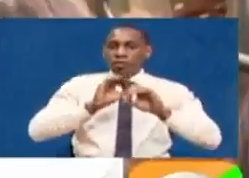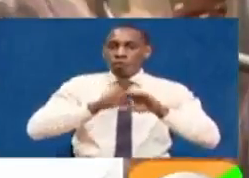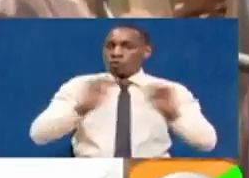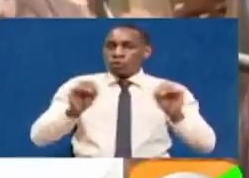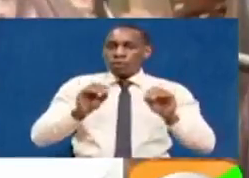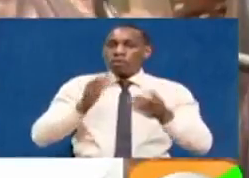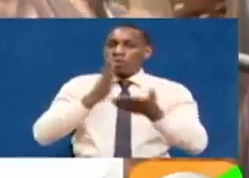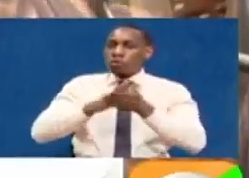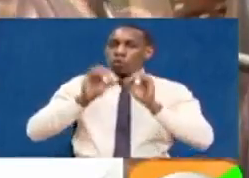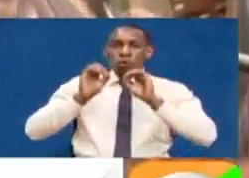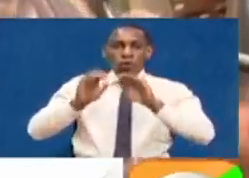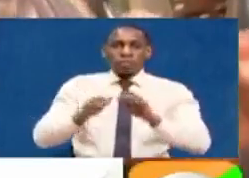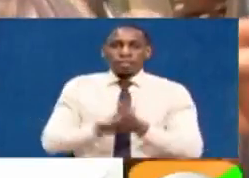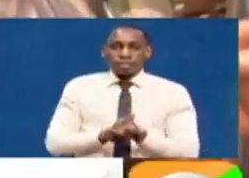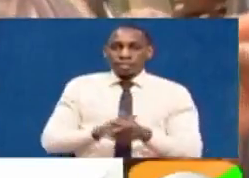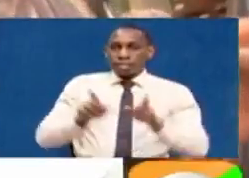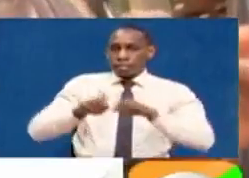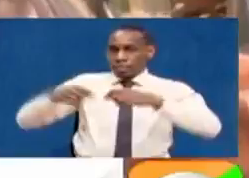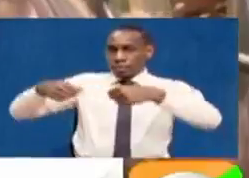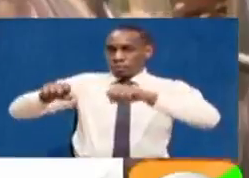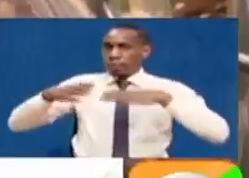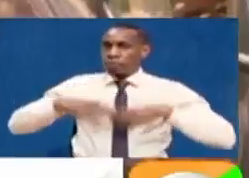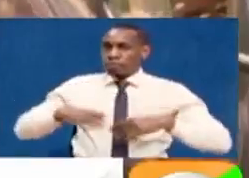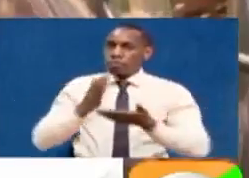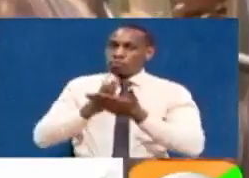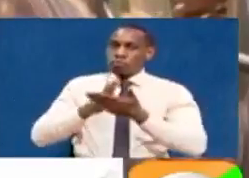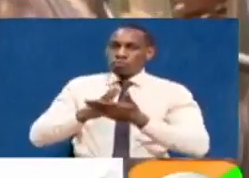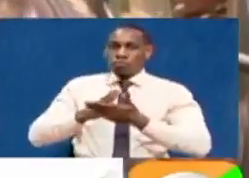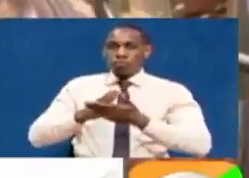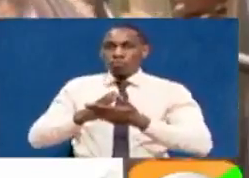ametuletea hasara. Hawa majamu wetu walikuwa wametulia hapo